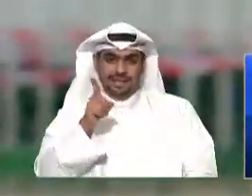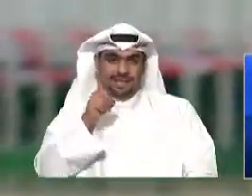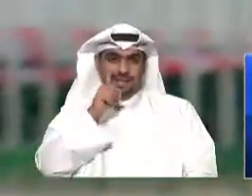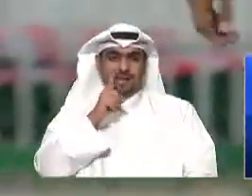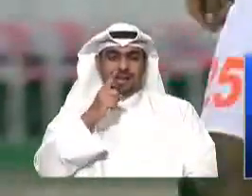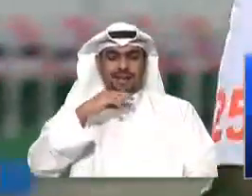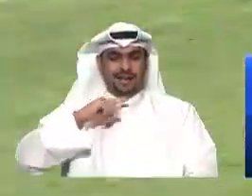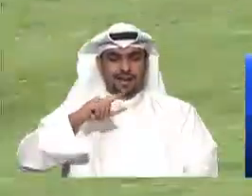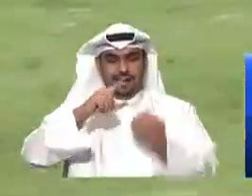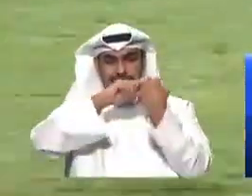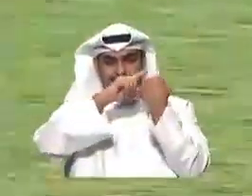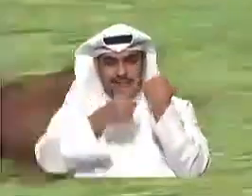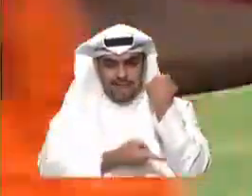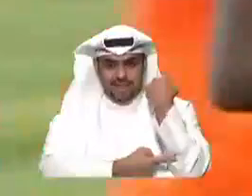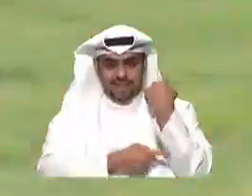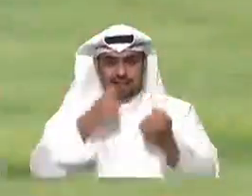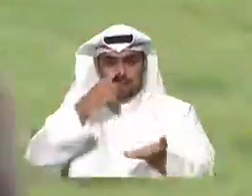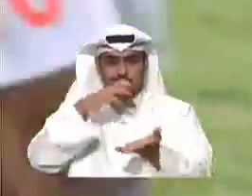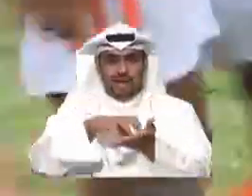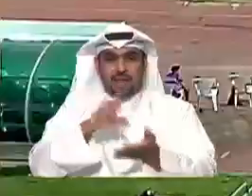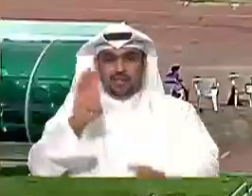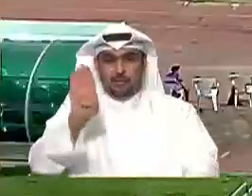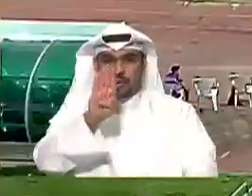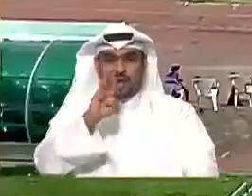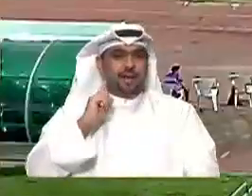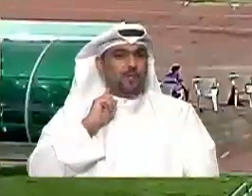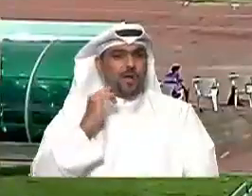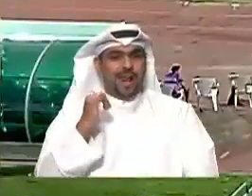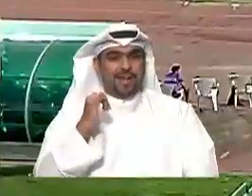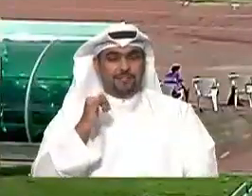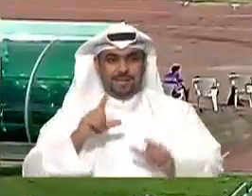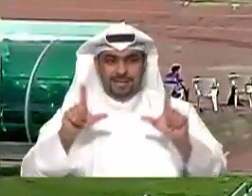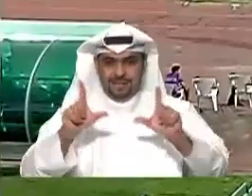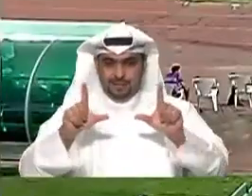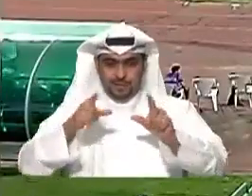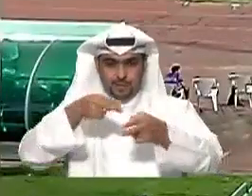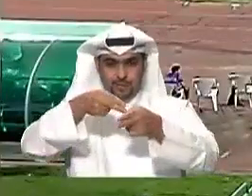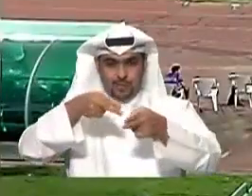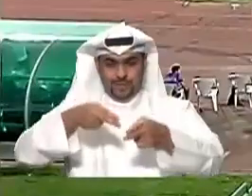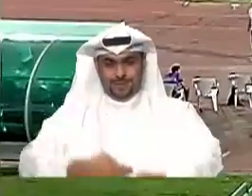وبرقان والعربي. راد شمري لتلفزيون دولة الكويت.